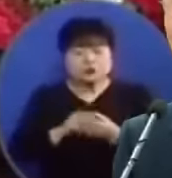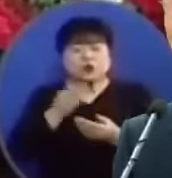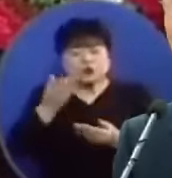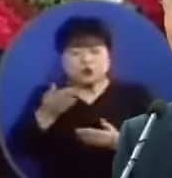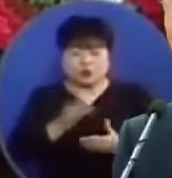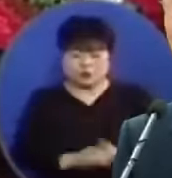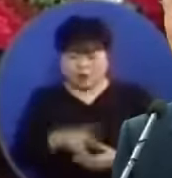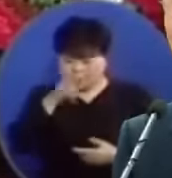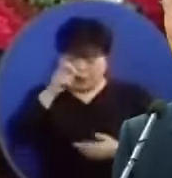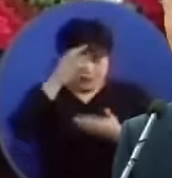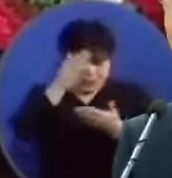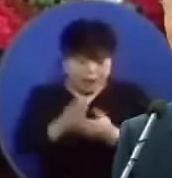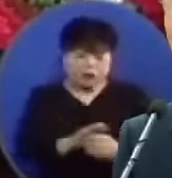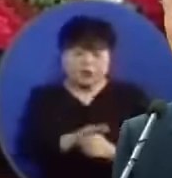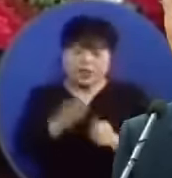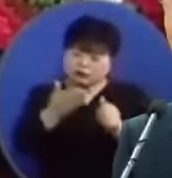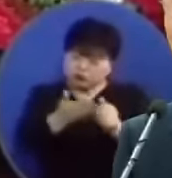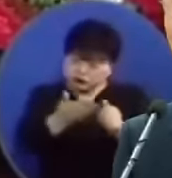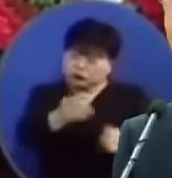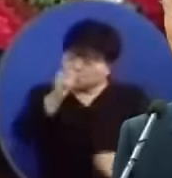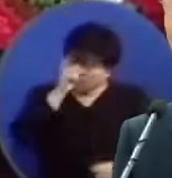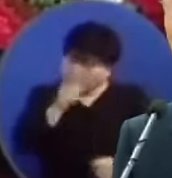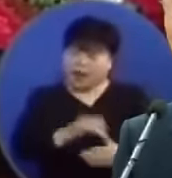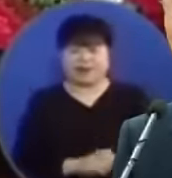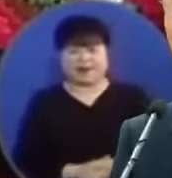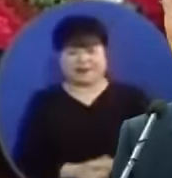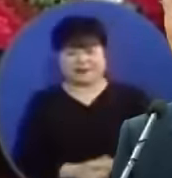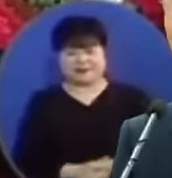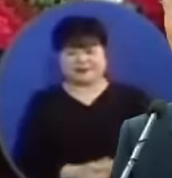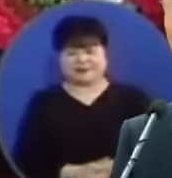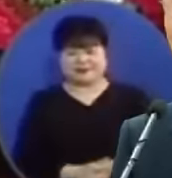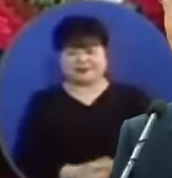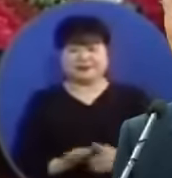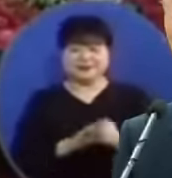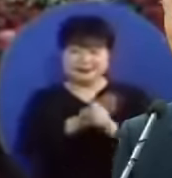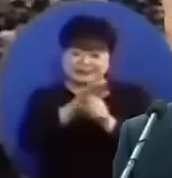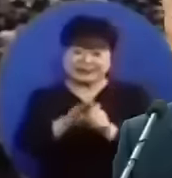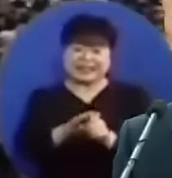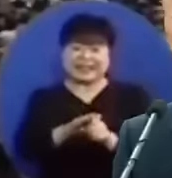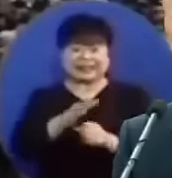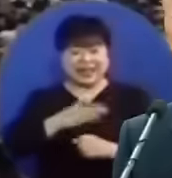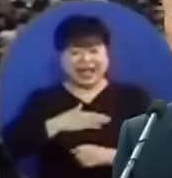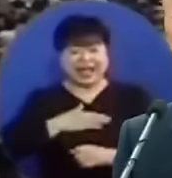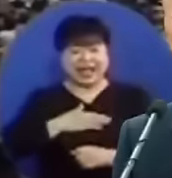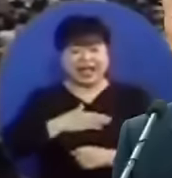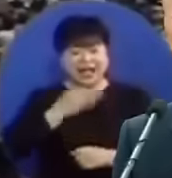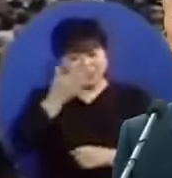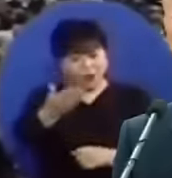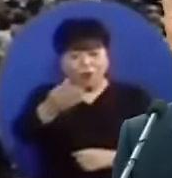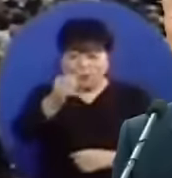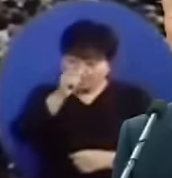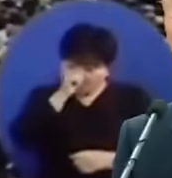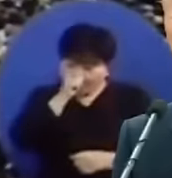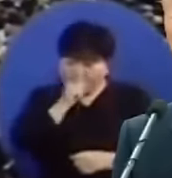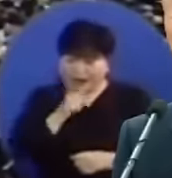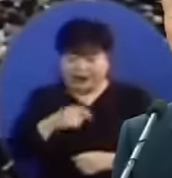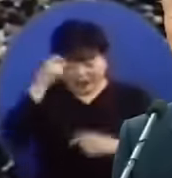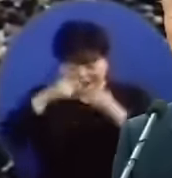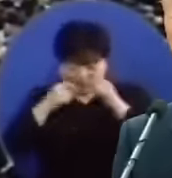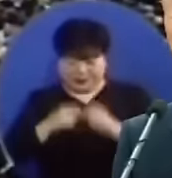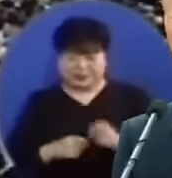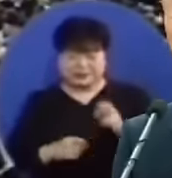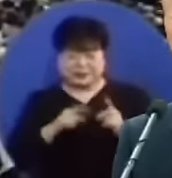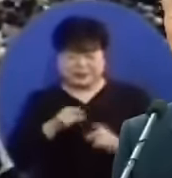덮어버리더라도 미워하지 말고 사랑하는 것이 좋습니다. 사랑이 나도 좋고 이웃도 좋은 것입니다. 예레미야서